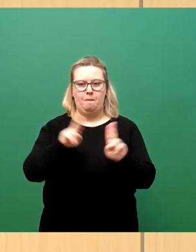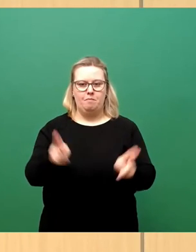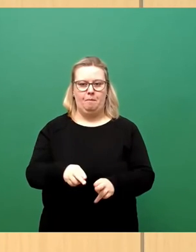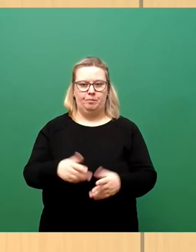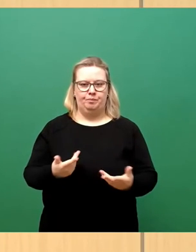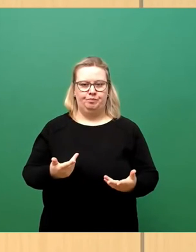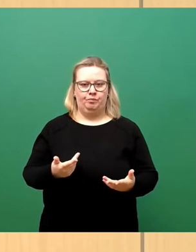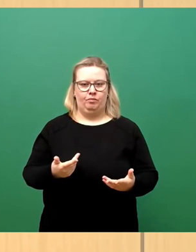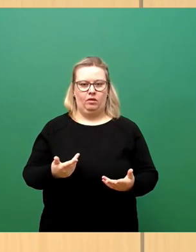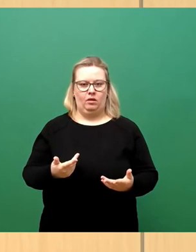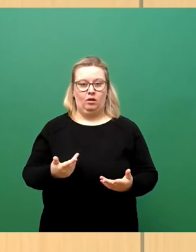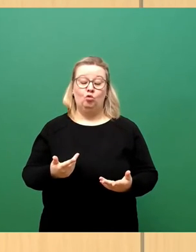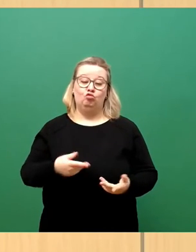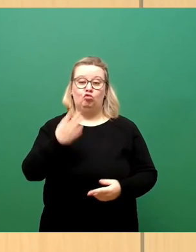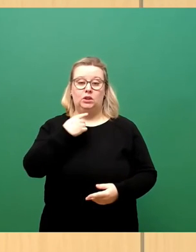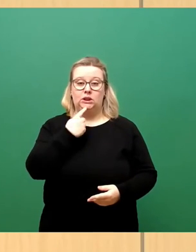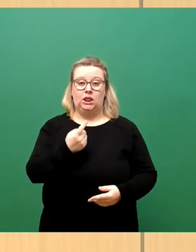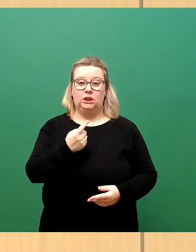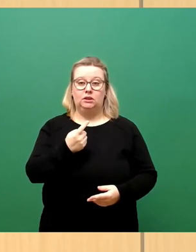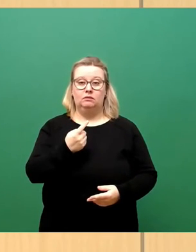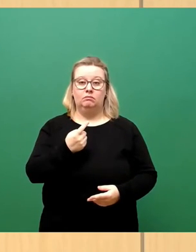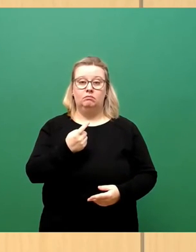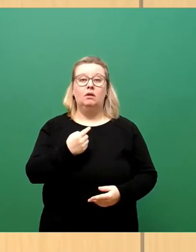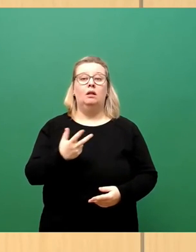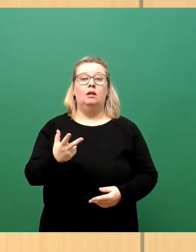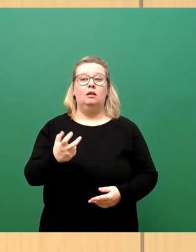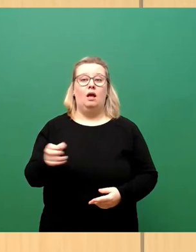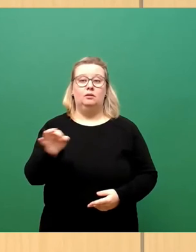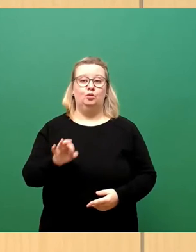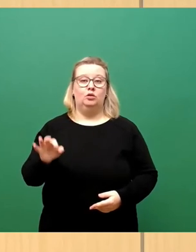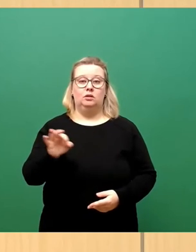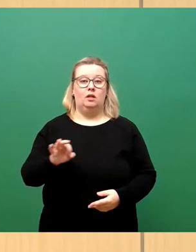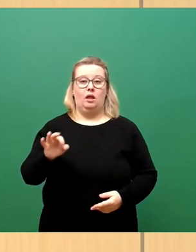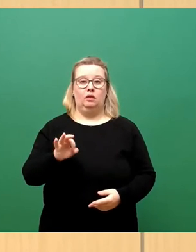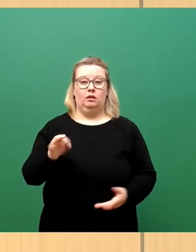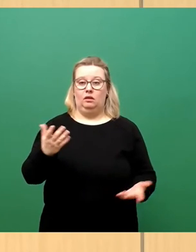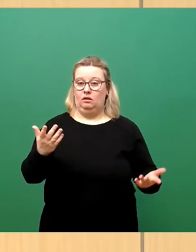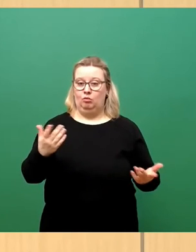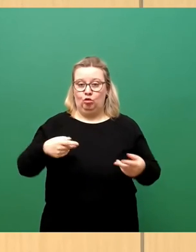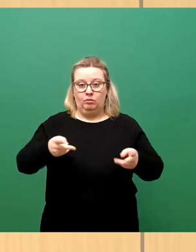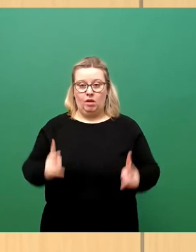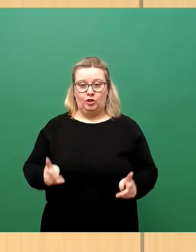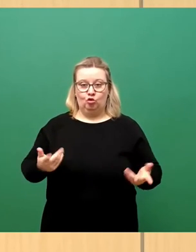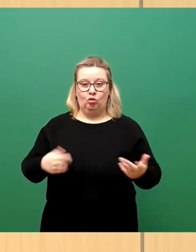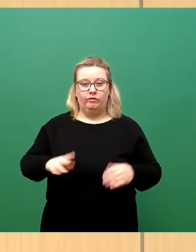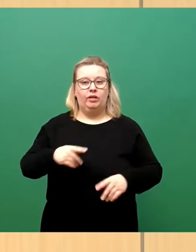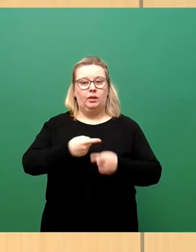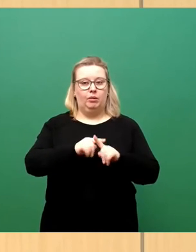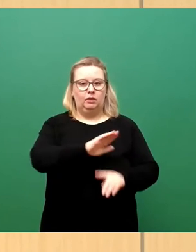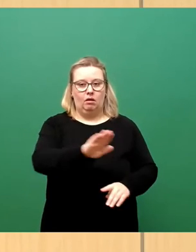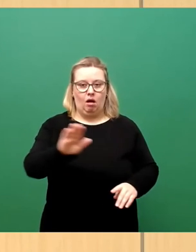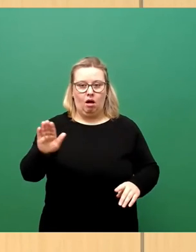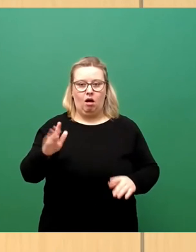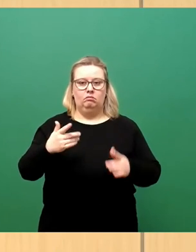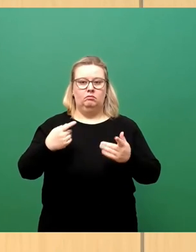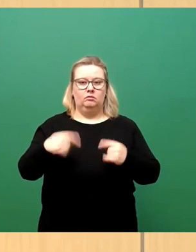ist ja im Prinzip schon gesagt worden, 30% ist die, im Prinzip die Berechtigung unter den Mieterinnen und Mietern in